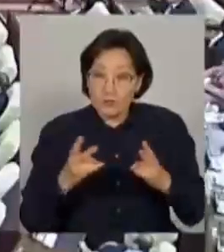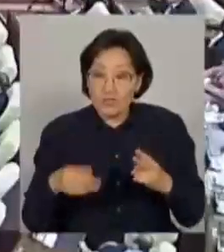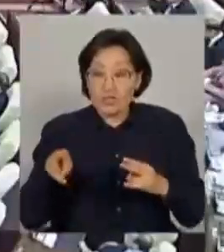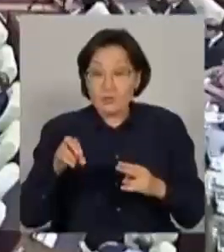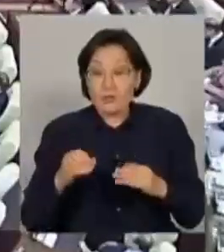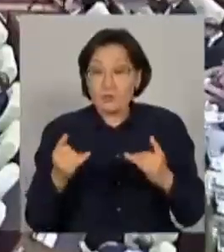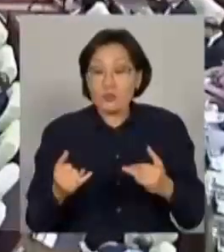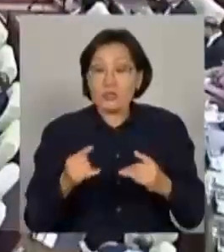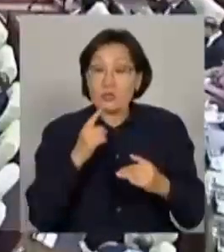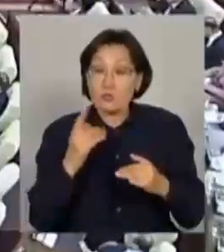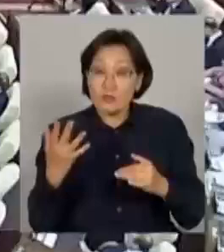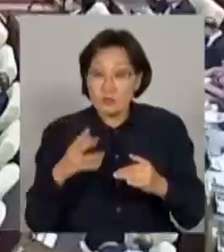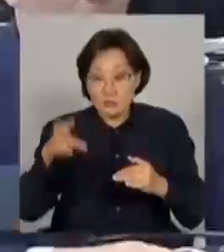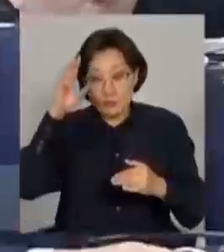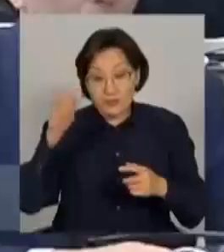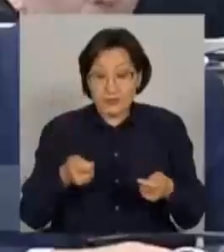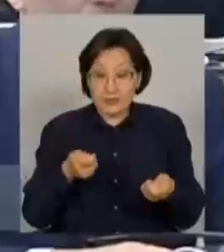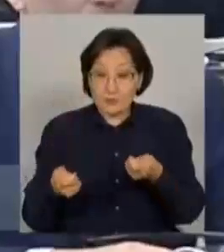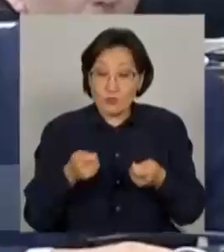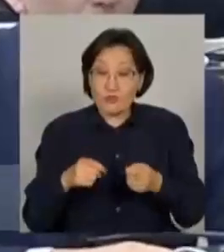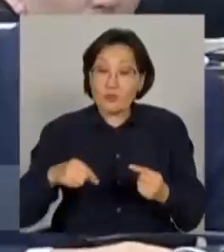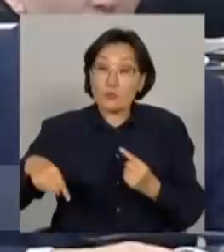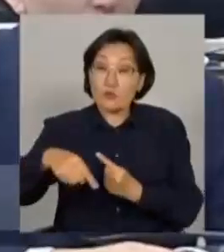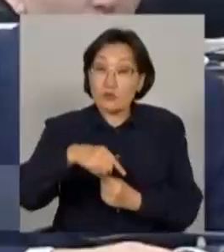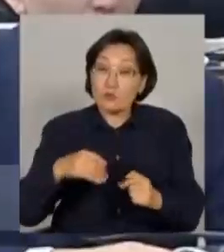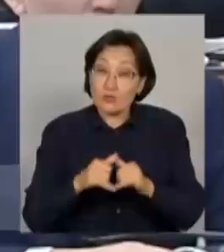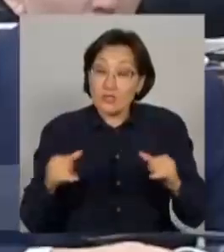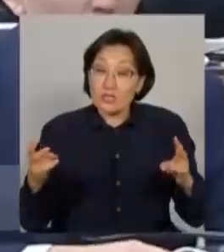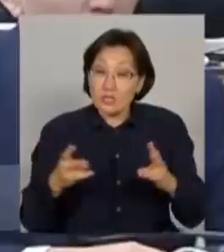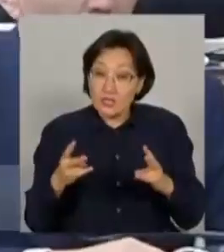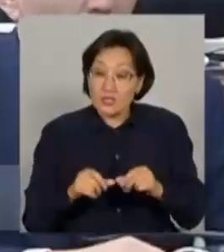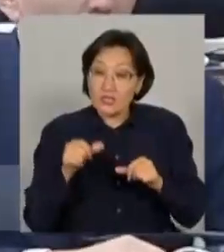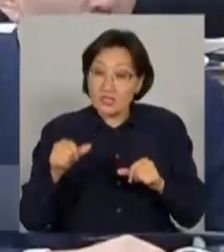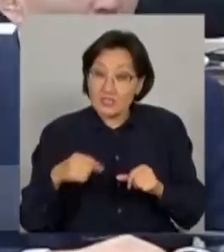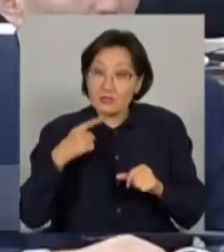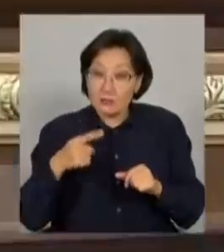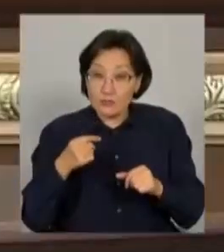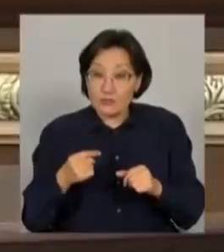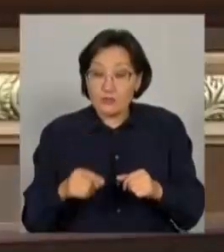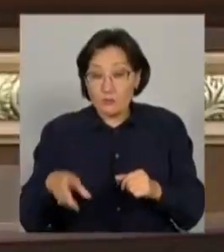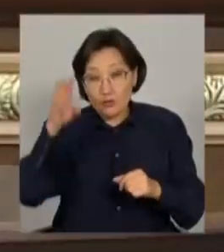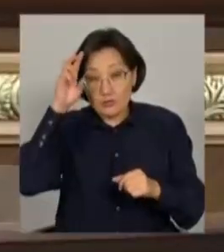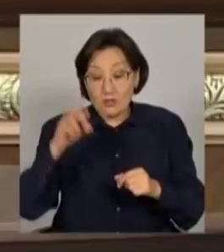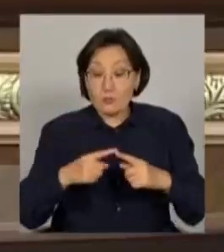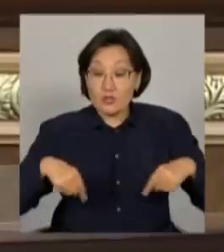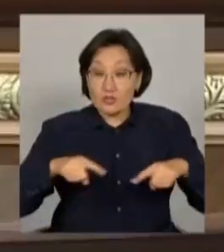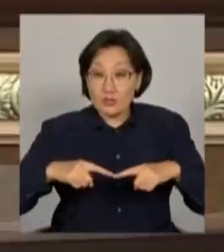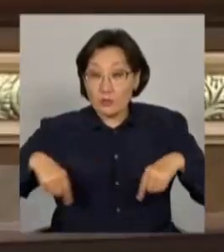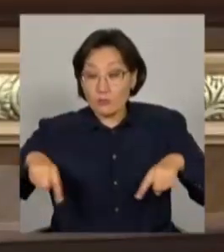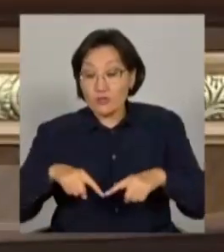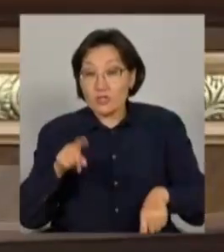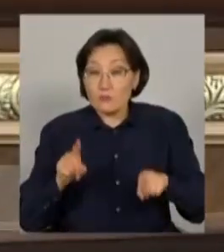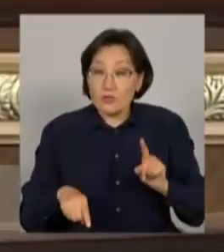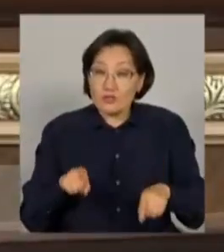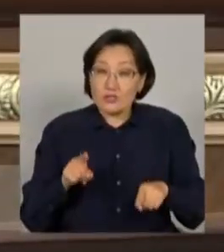Сонымен қатар бүгінгі жолдауда мемлекет басшысы кәсіпкерлікті дамытуға жеттігін ерекше атап өтті. Ал мемлекеттік органдар кейде